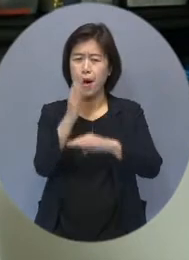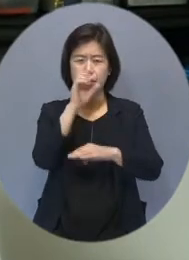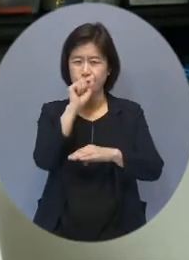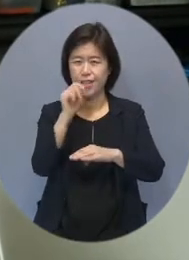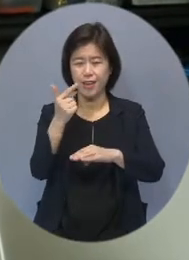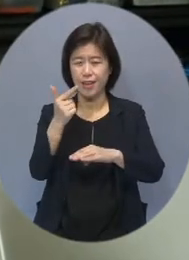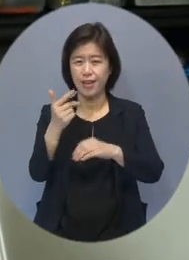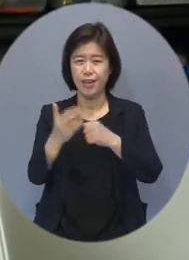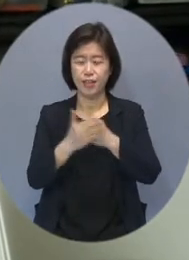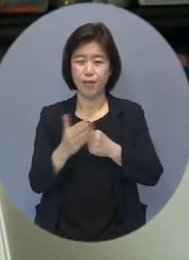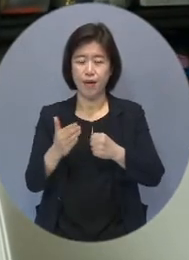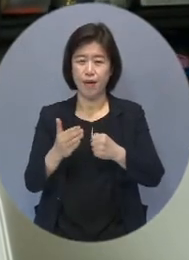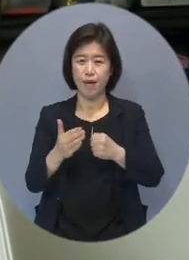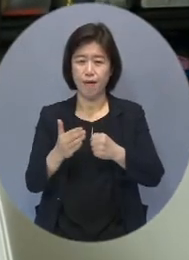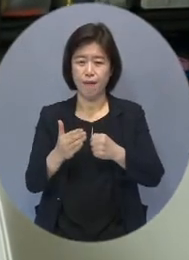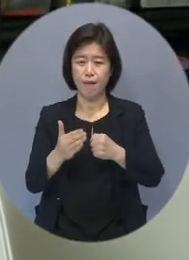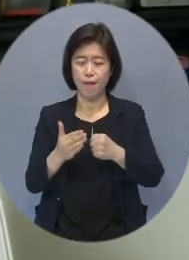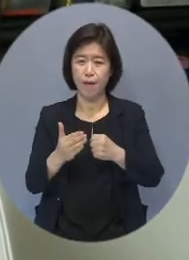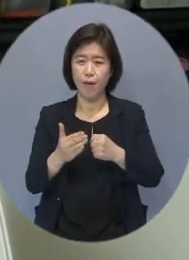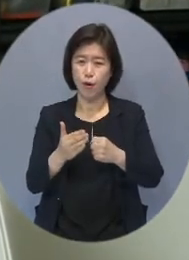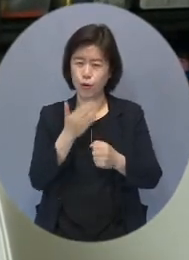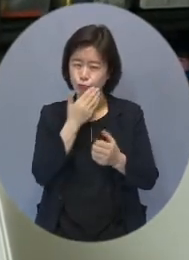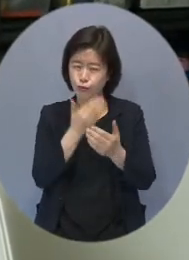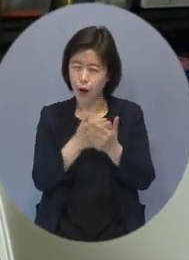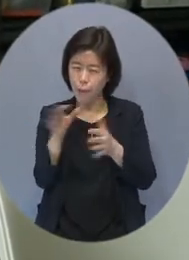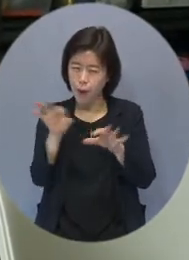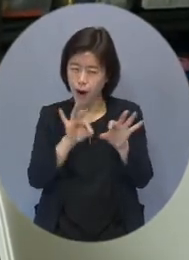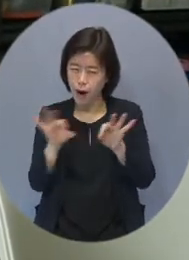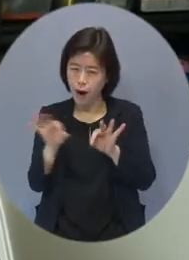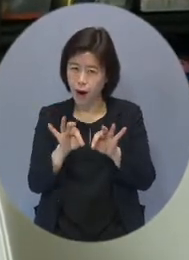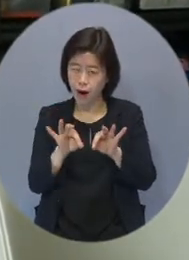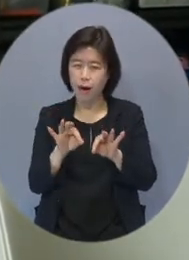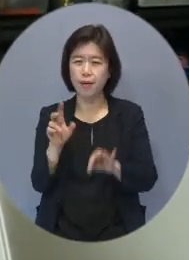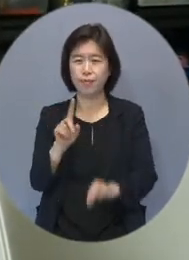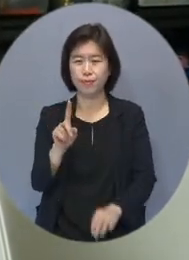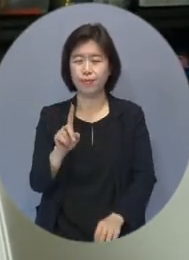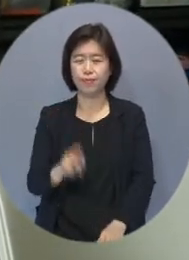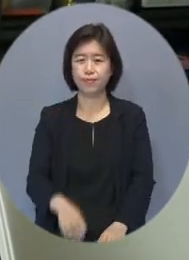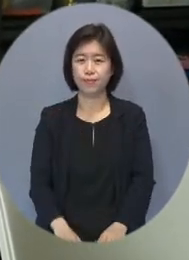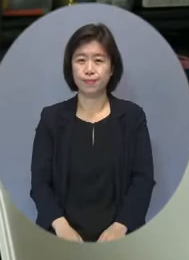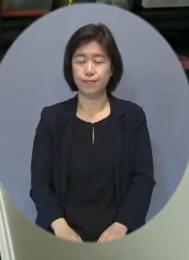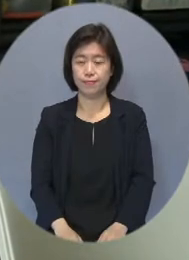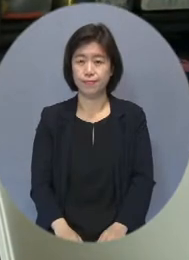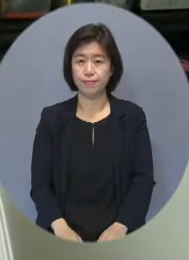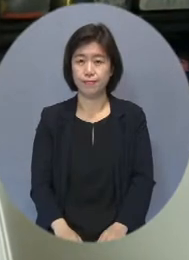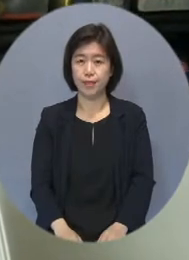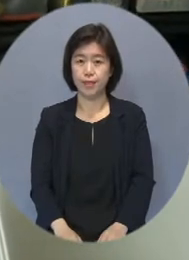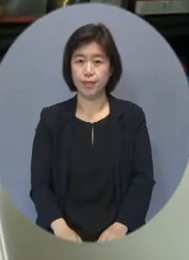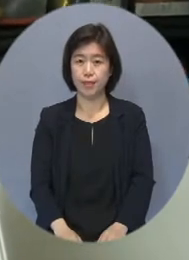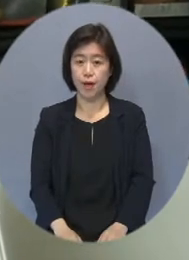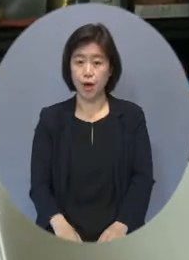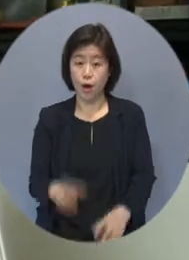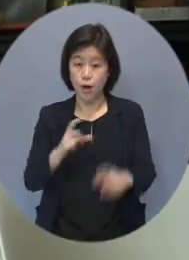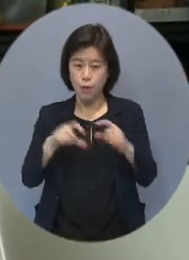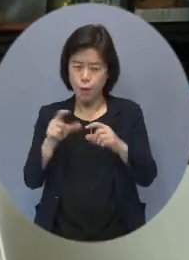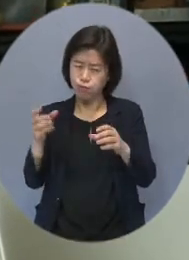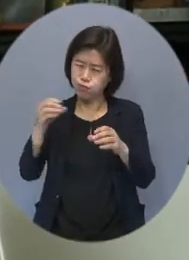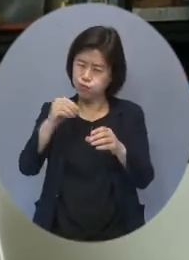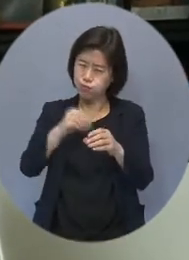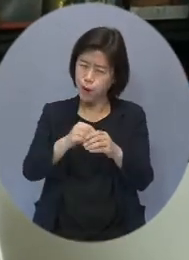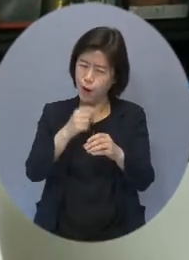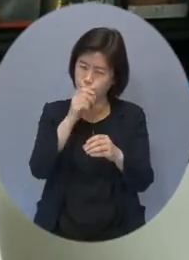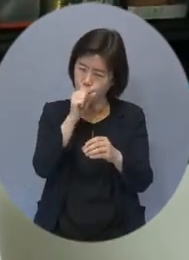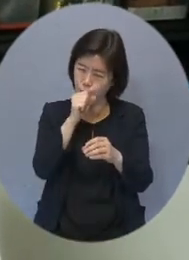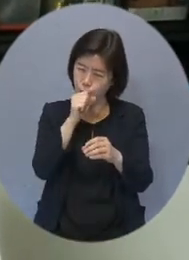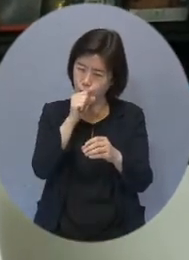그런 걸 계속 이렇게 하면서 생각하는 거죠. 여기에 뭘 더 넣었으면 좋겠는데 라고 했다가도 다시 한번